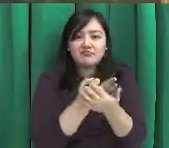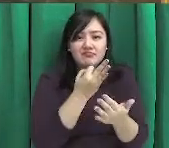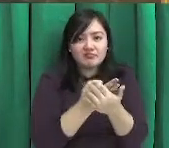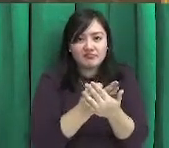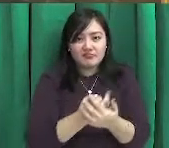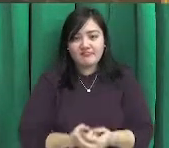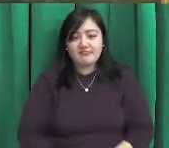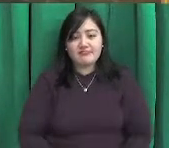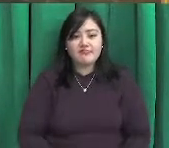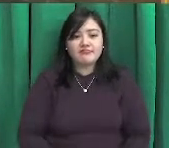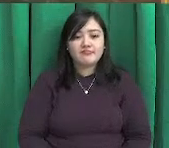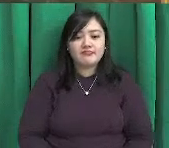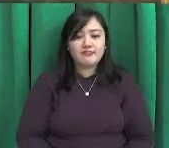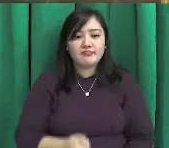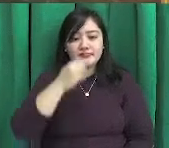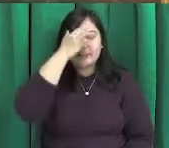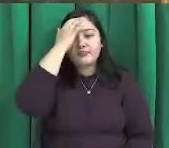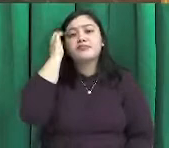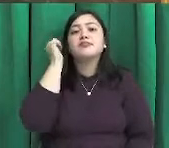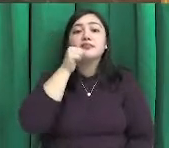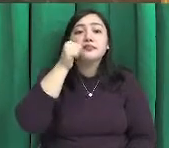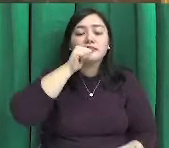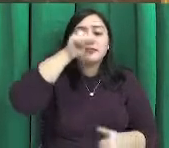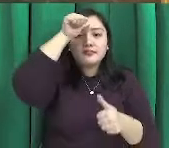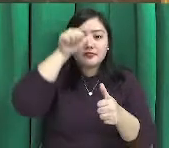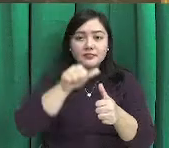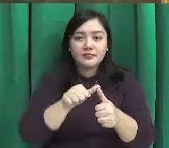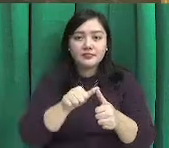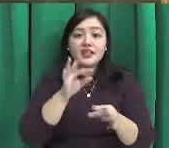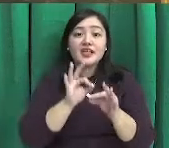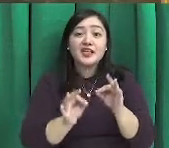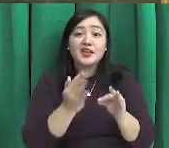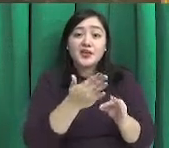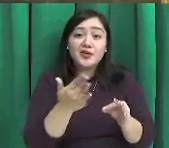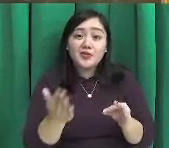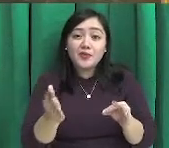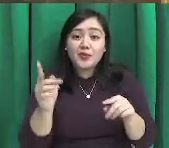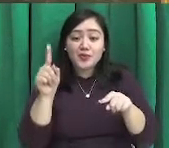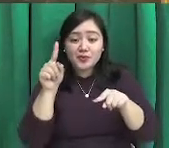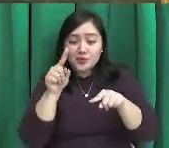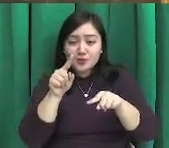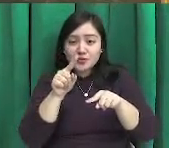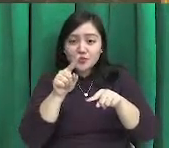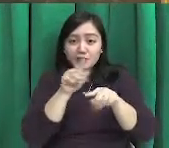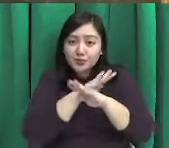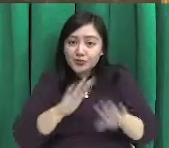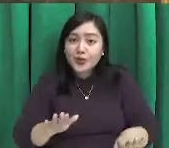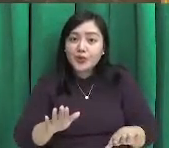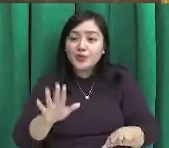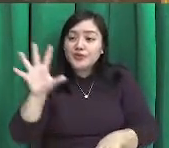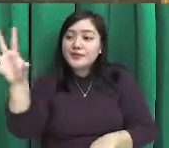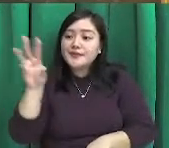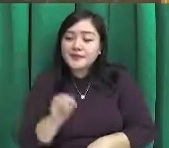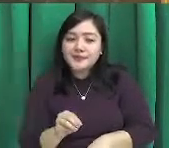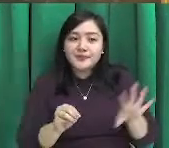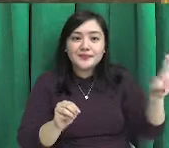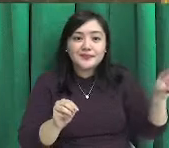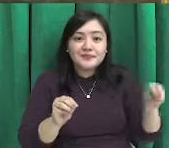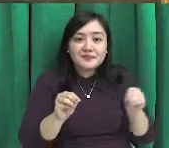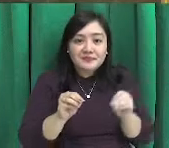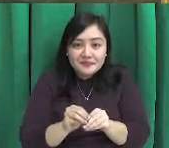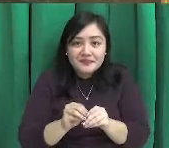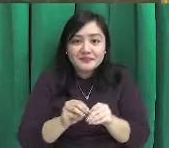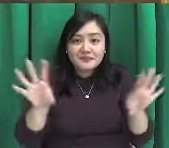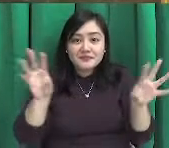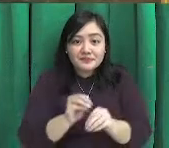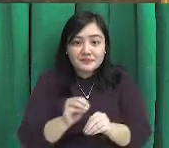dalawa, pag tandaan nyo mabuti, pag hindi nyo mapagsama ang inyong pera at hindi kayo nagkasundo sa pera, laging may kaguluhan ng